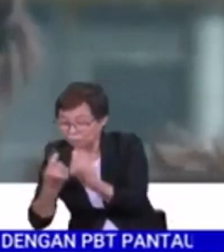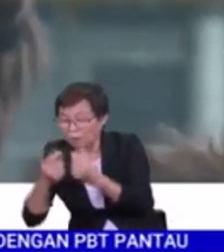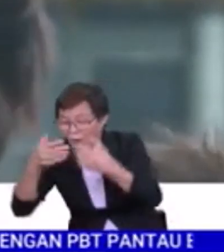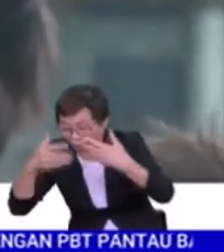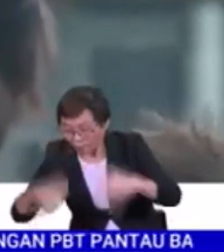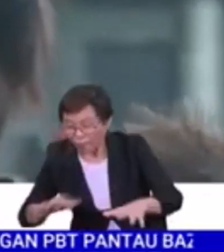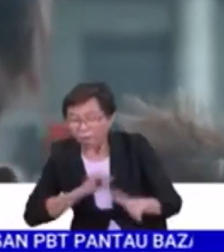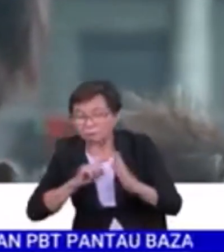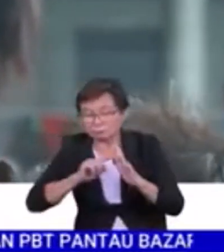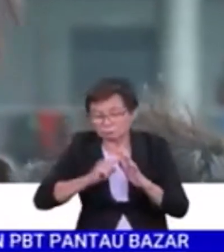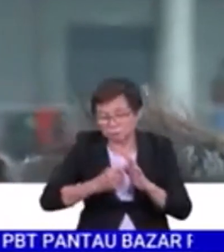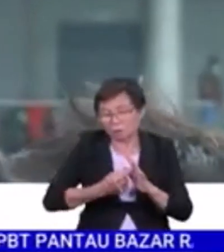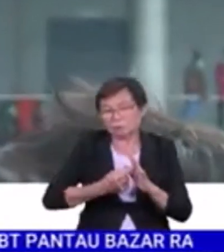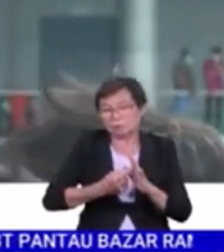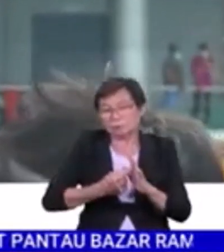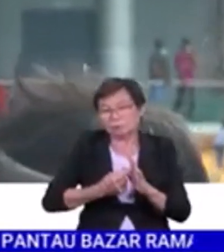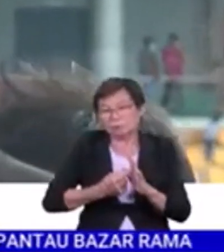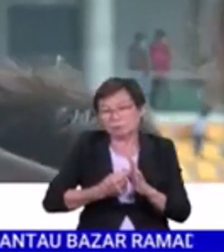I started with the